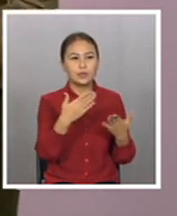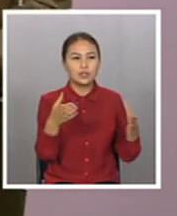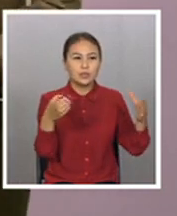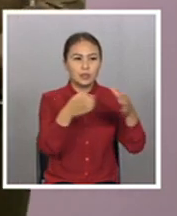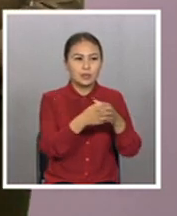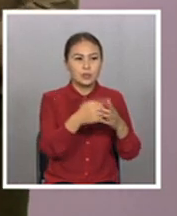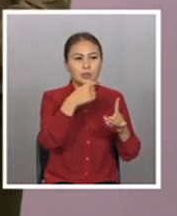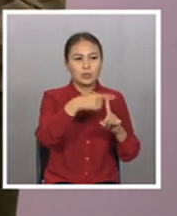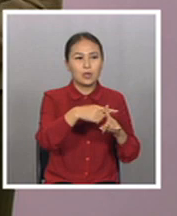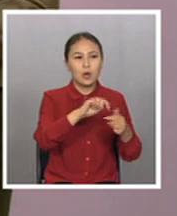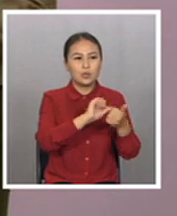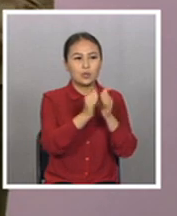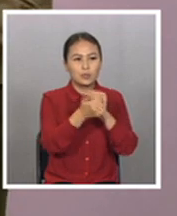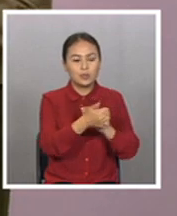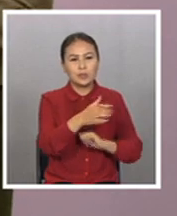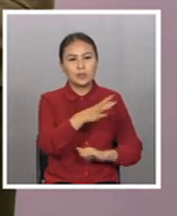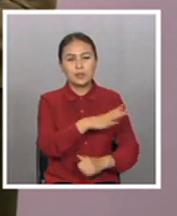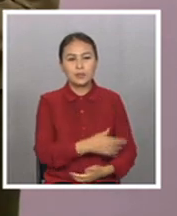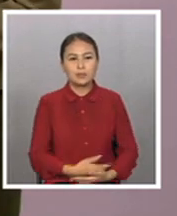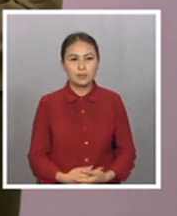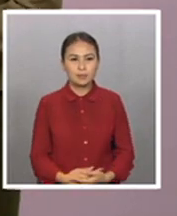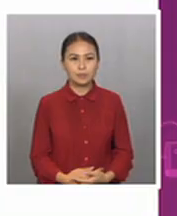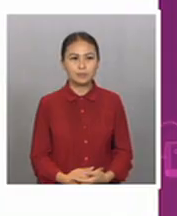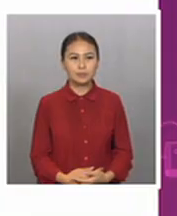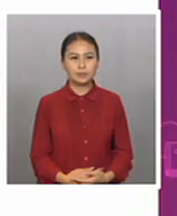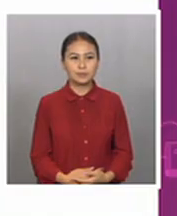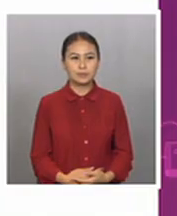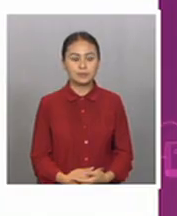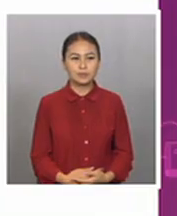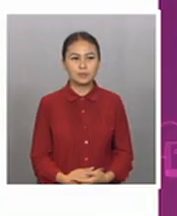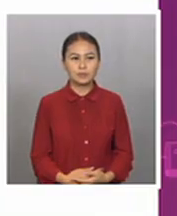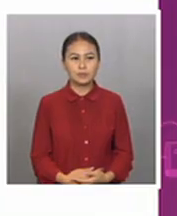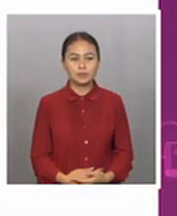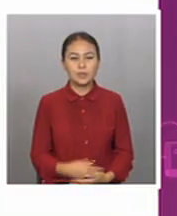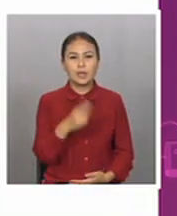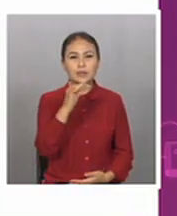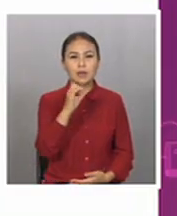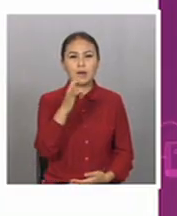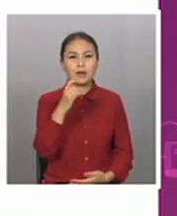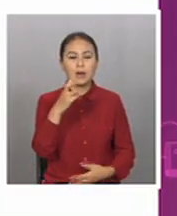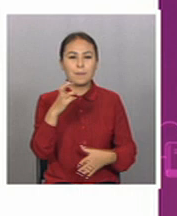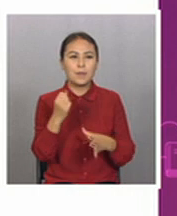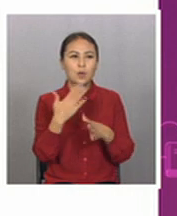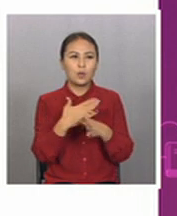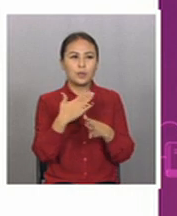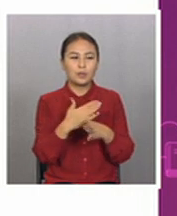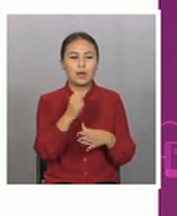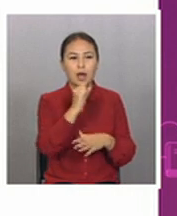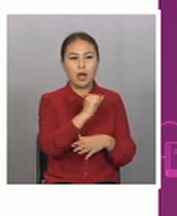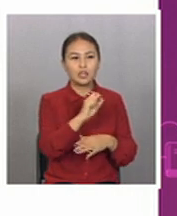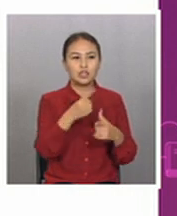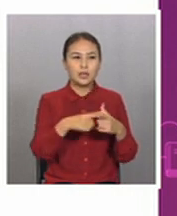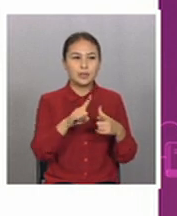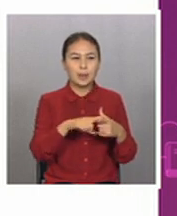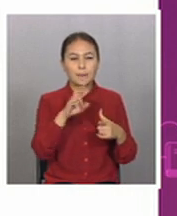жиындардың қиылысуының ауыстырымдылық қасиеті. Диаграмманың көмегімен А және В,